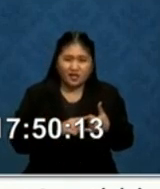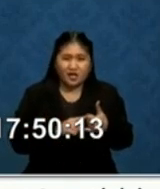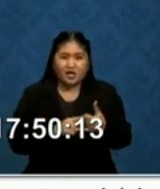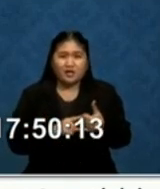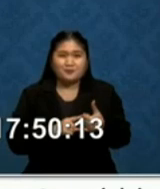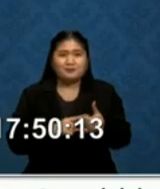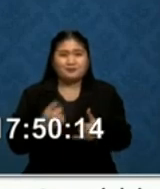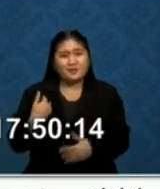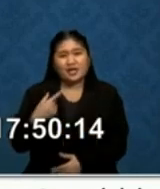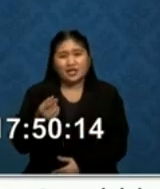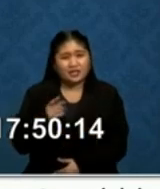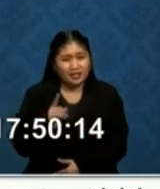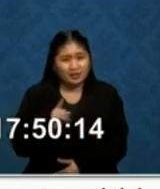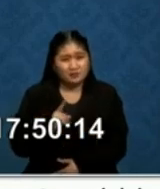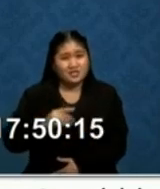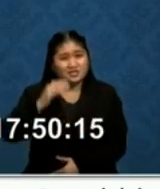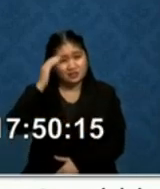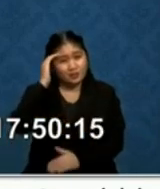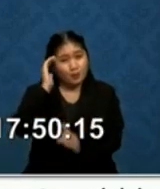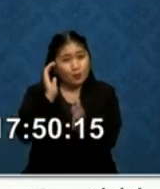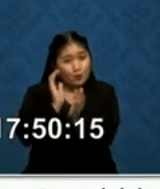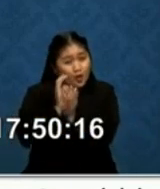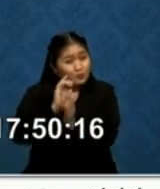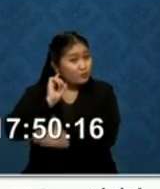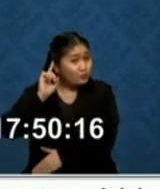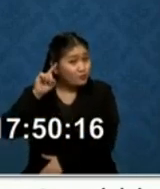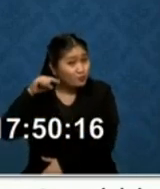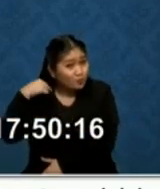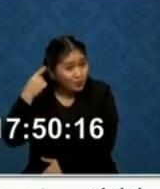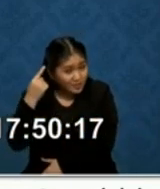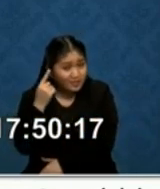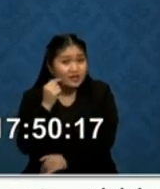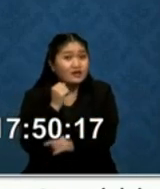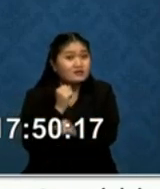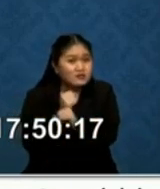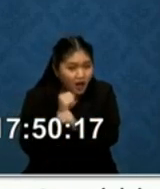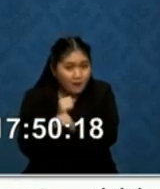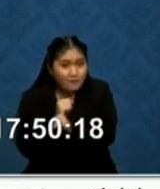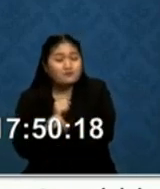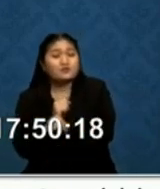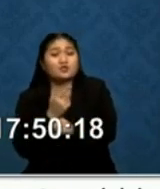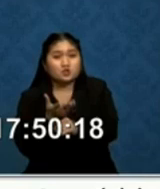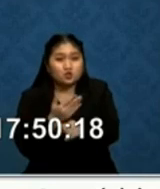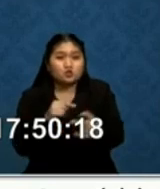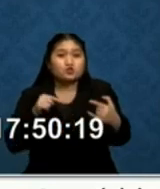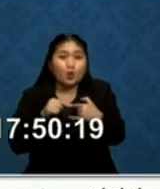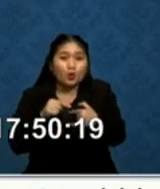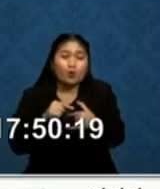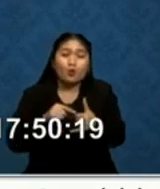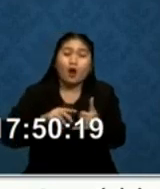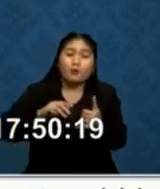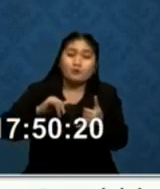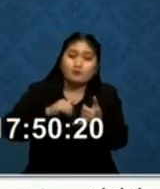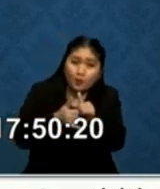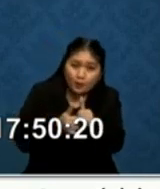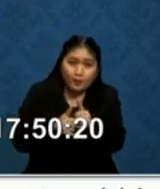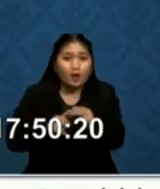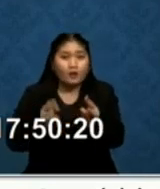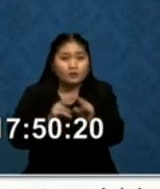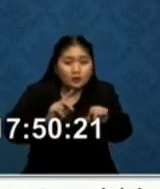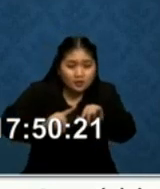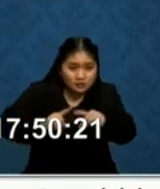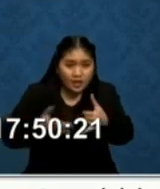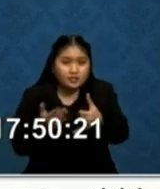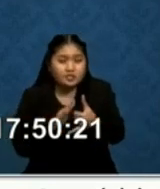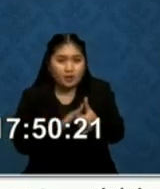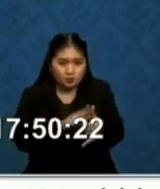ะการมีตำรวจหญิงในการกระทำคดีเกี่ยวกับความรุนแรงทางเพศและครอบครัวจะทำให้กระบวนการบัง